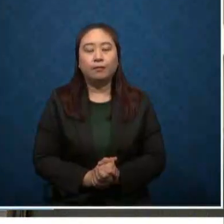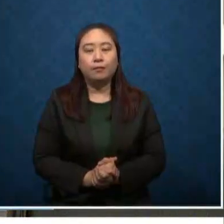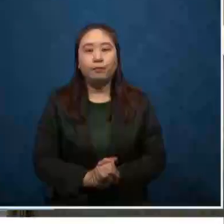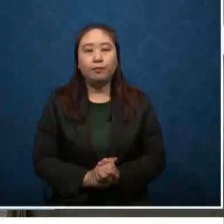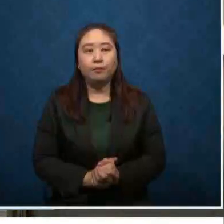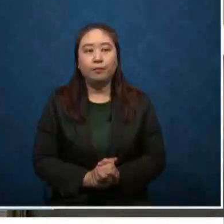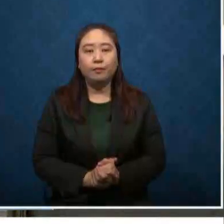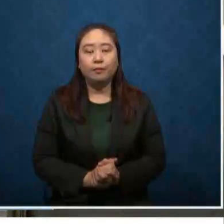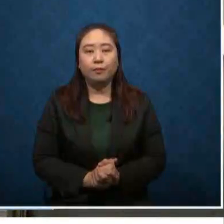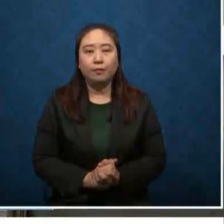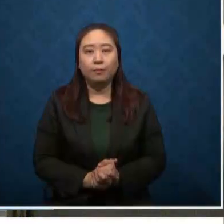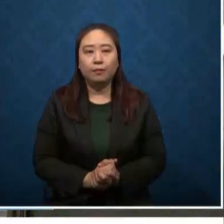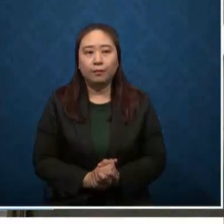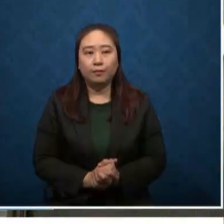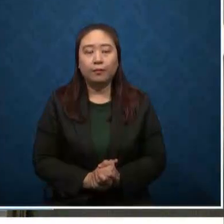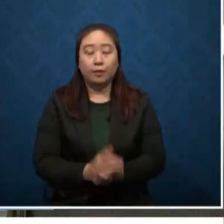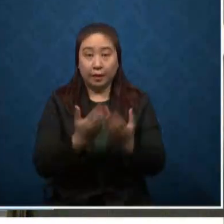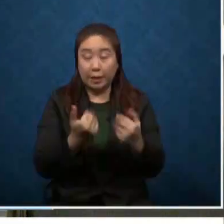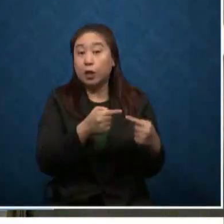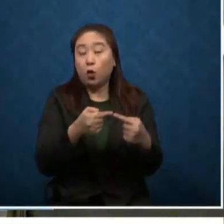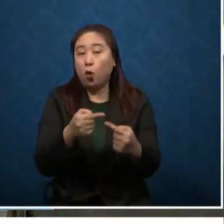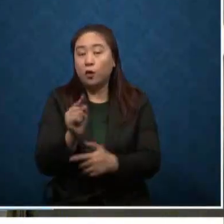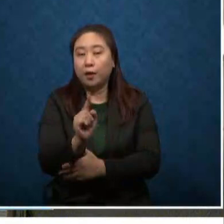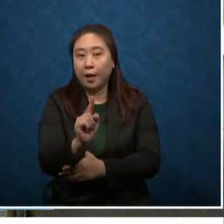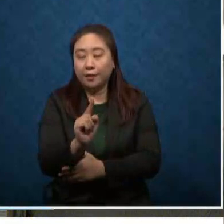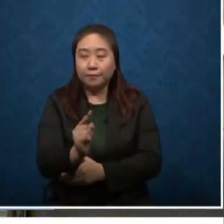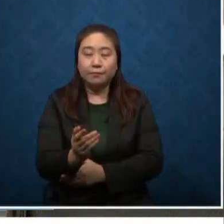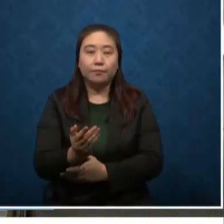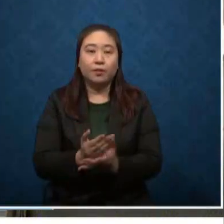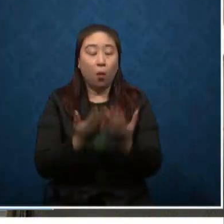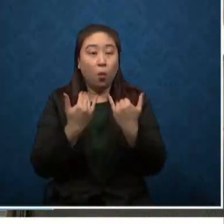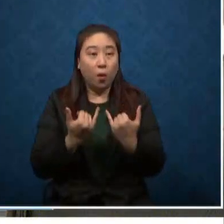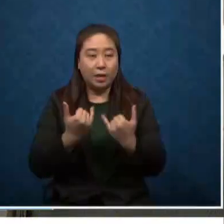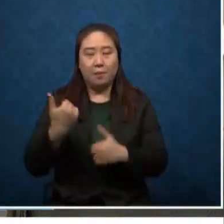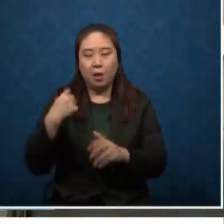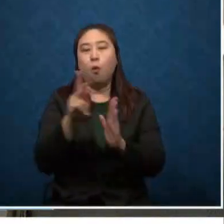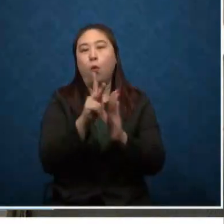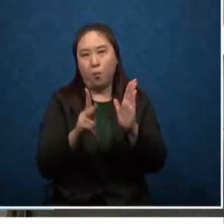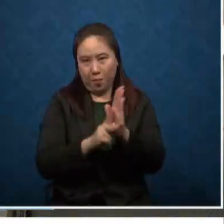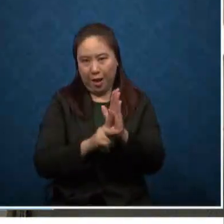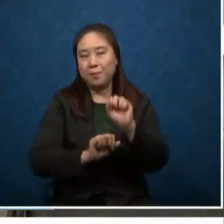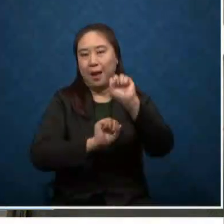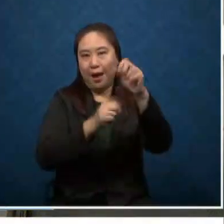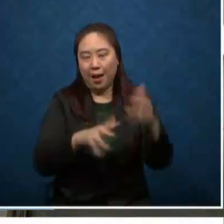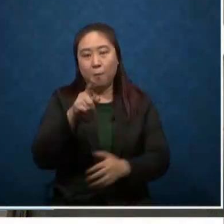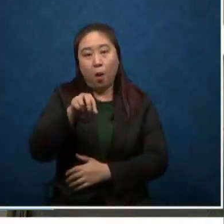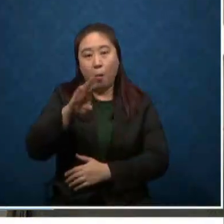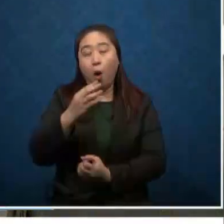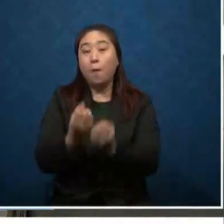ีกอนหนึงที่ต่อเนื่องท่านสิทพูด ถึวันนี้ กโดยกฎหมายออกไปแล้ว aan 17